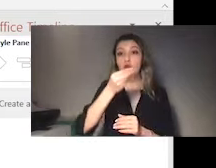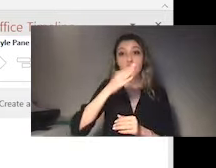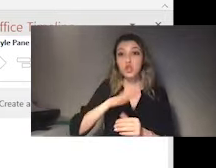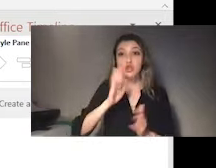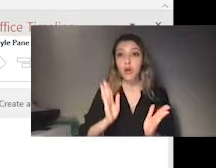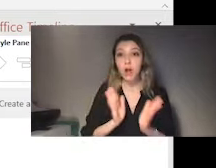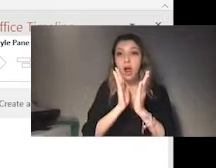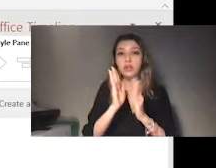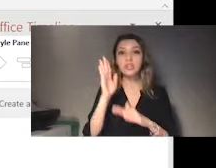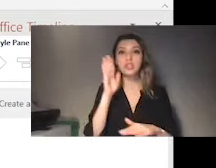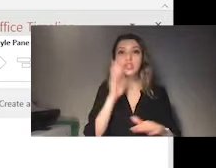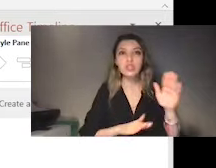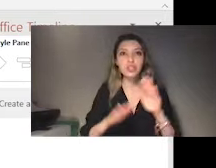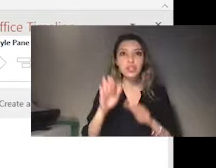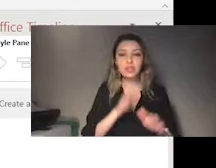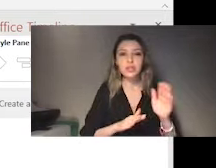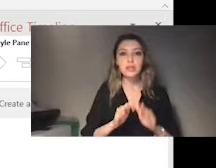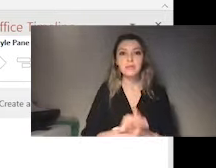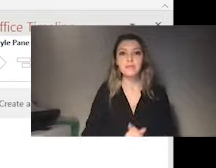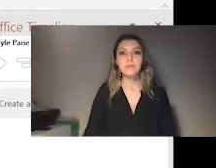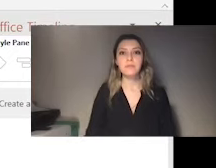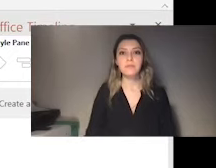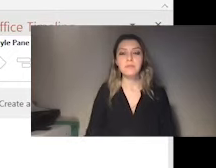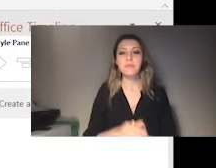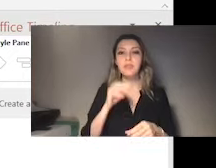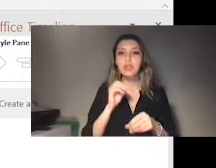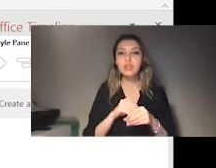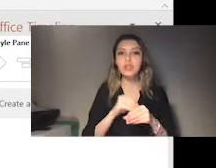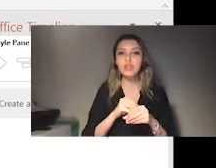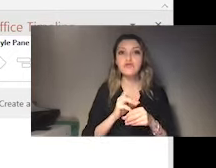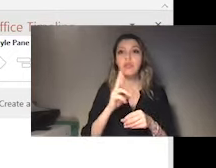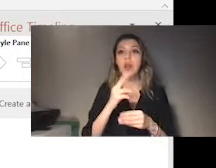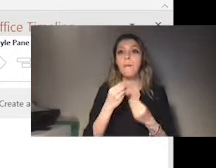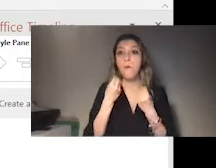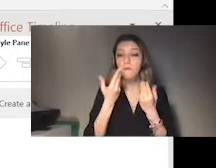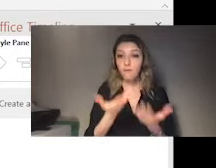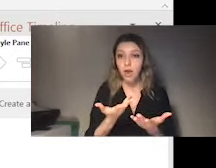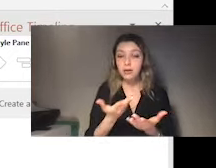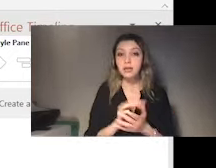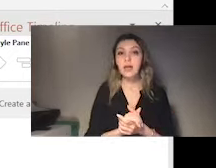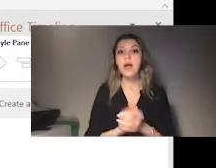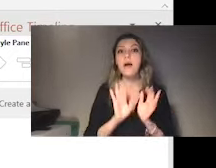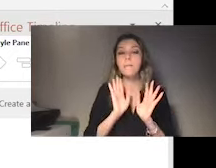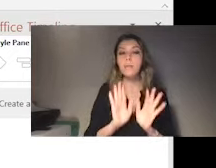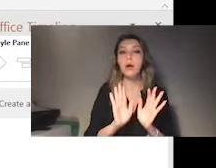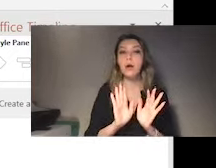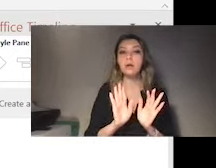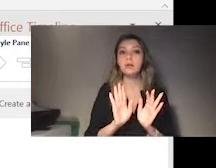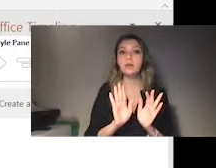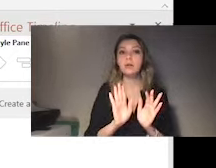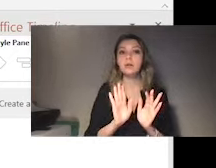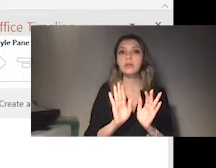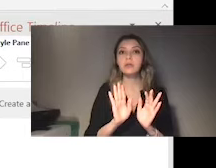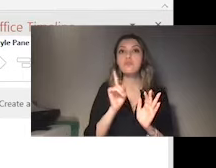alakalı ve ICC'de çocuk haklarıyla alakalı bir rapor verdi ayrı iki. Fakat iki örgütte kayıtlara